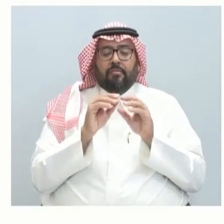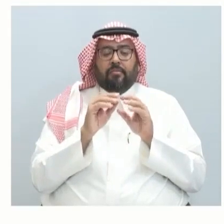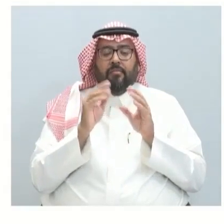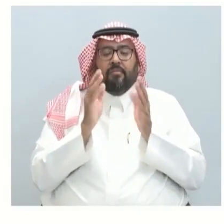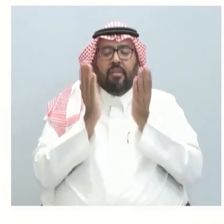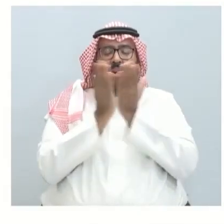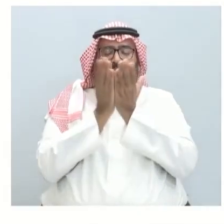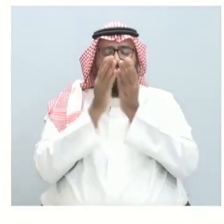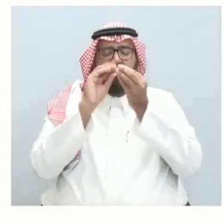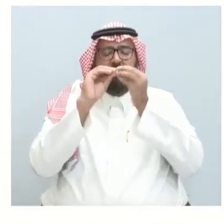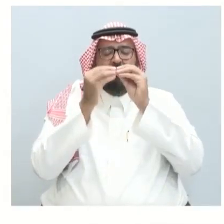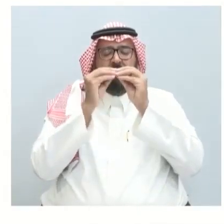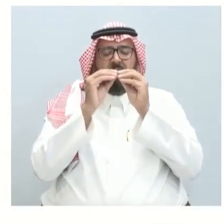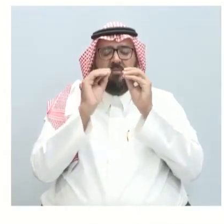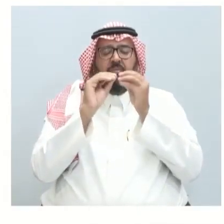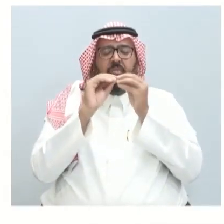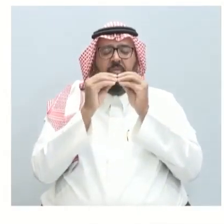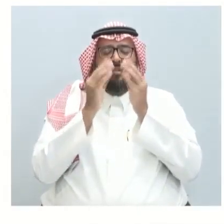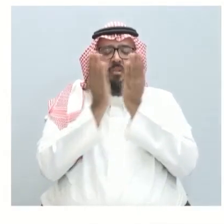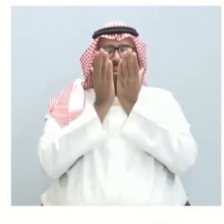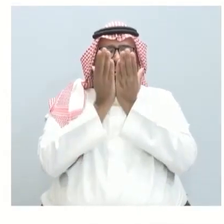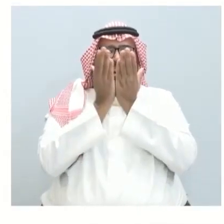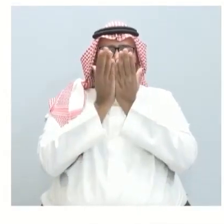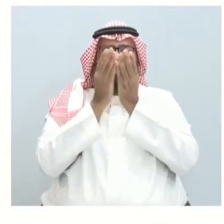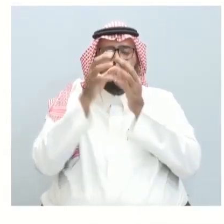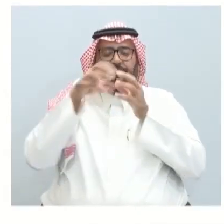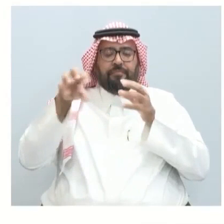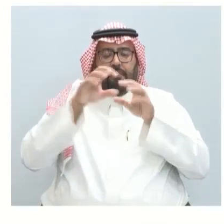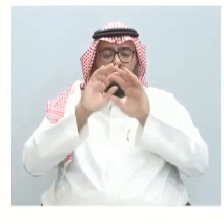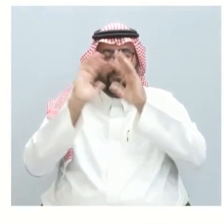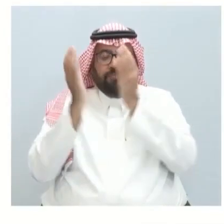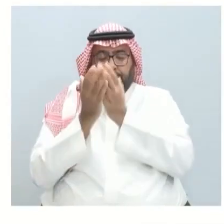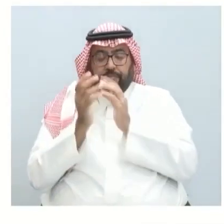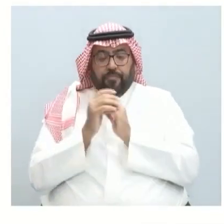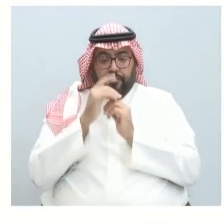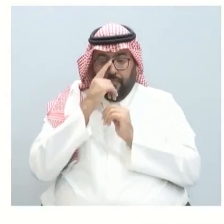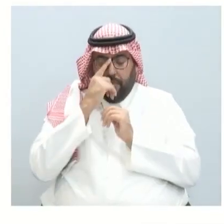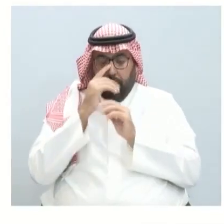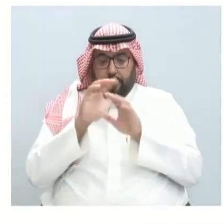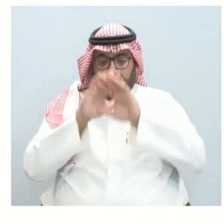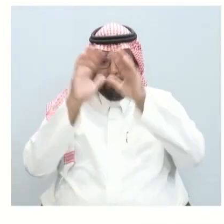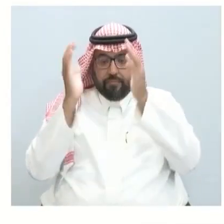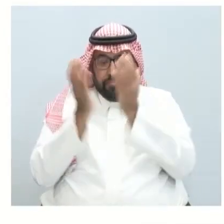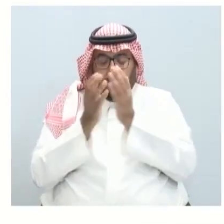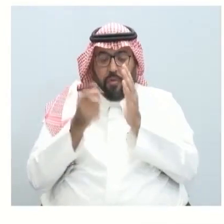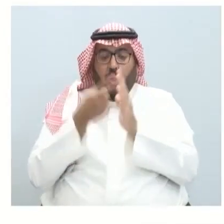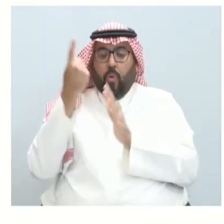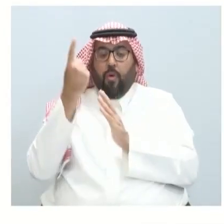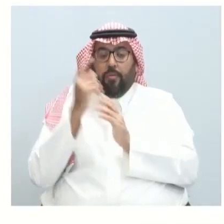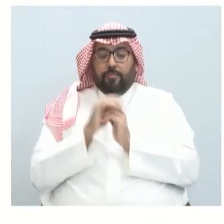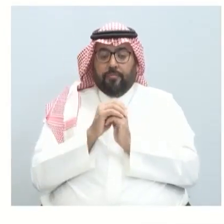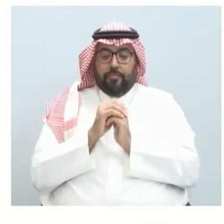شاشه التلوين حتى تساعدنا في تحديد المجموعتين يقول احوط المجموعه